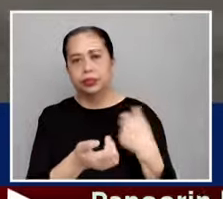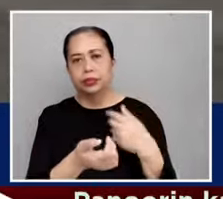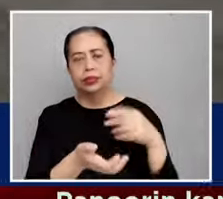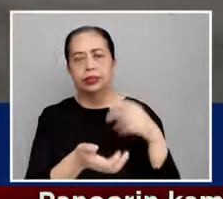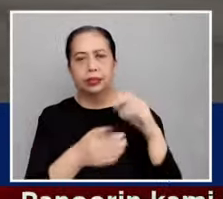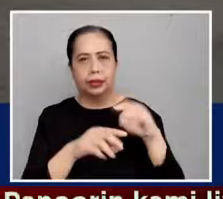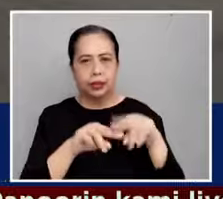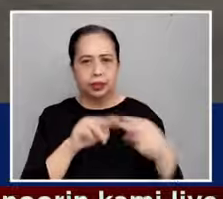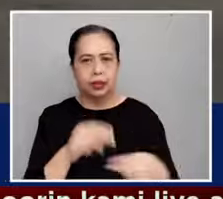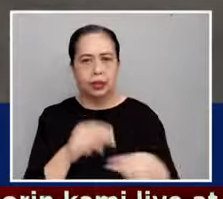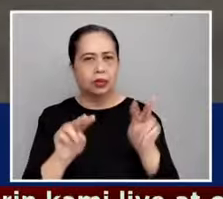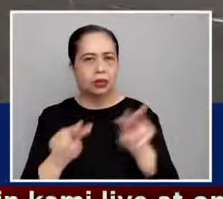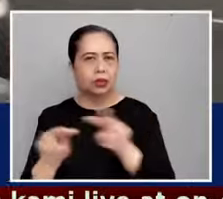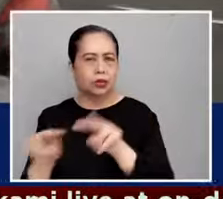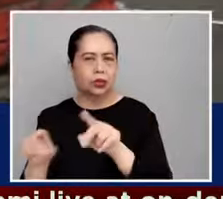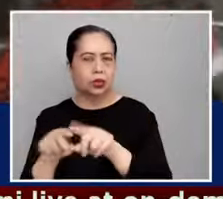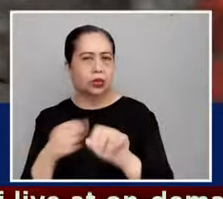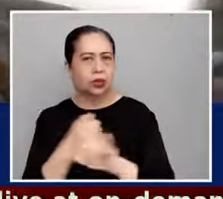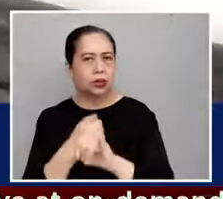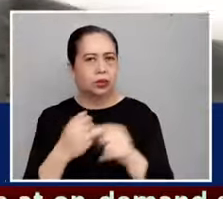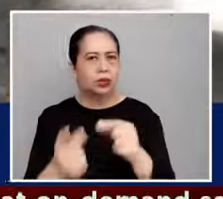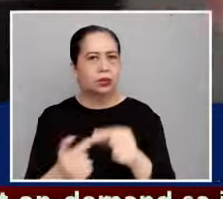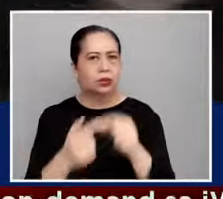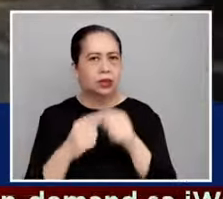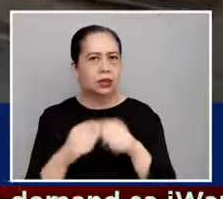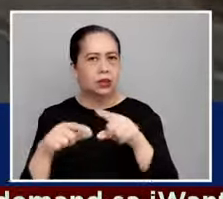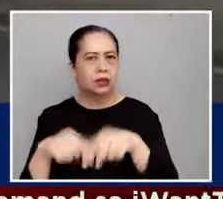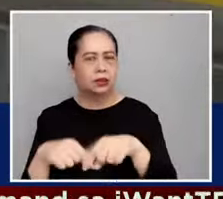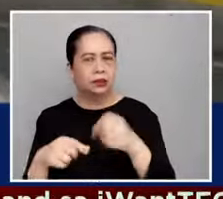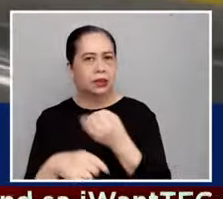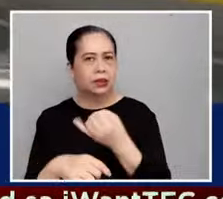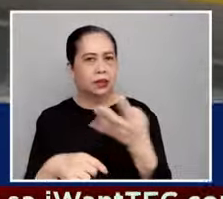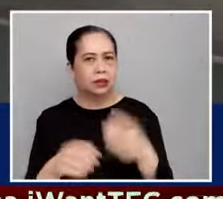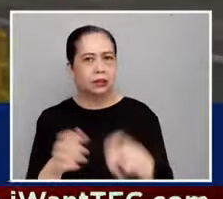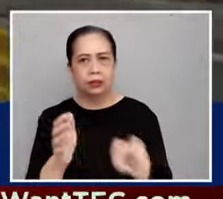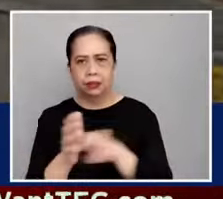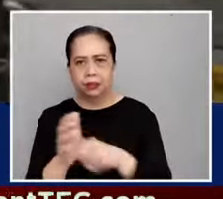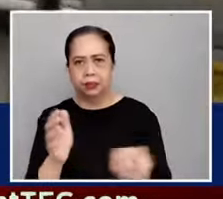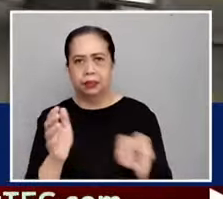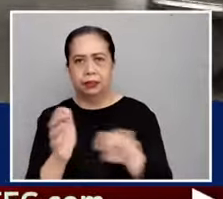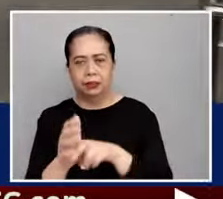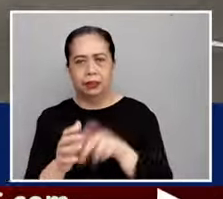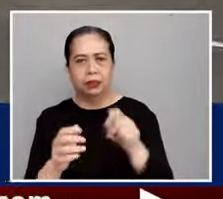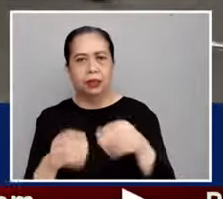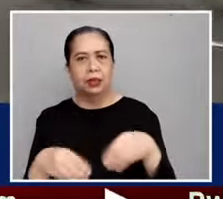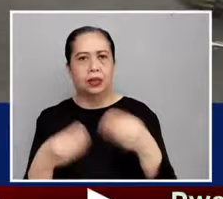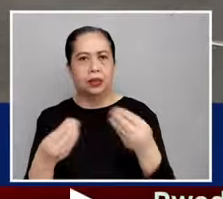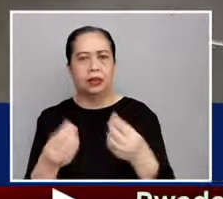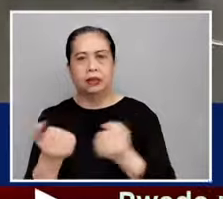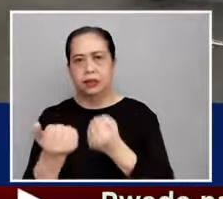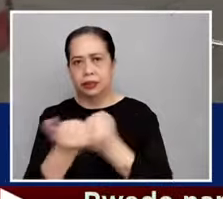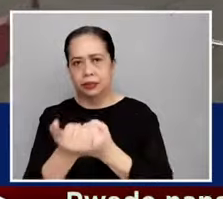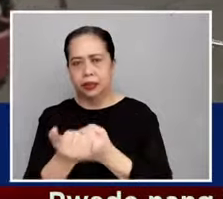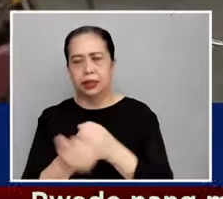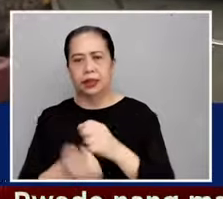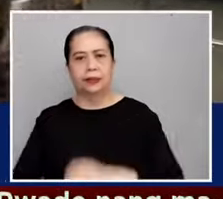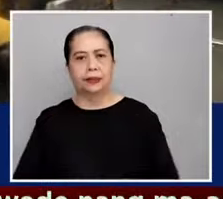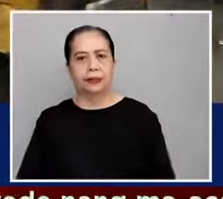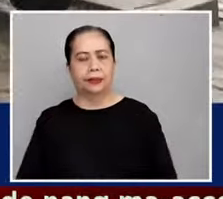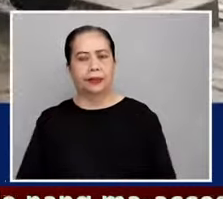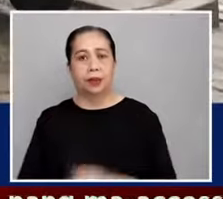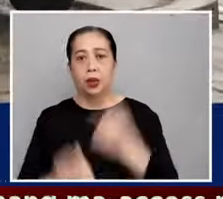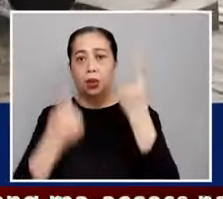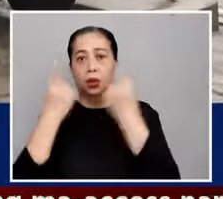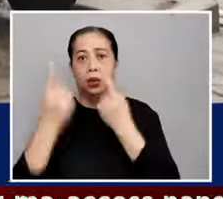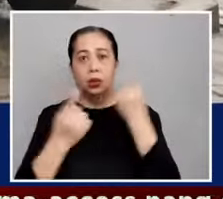ang monitoring sa mga tsuper, lalo't nakabase sa bilang ng pasaherong maisasakay ang ibibigay na subsidiya. Pangamba naman